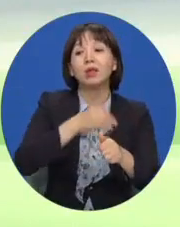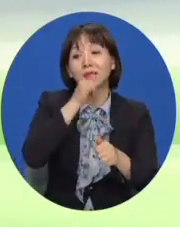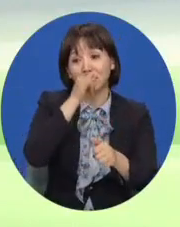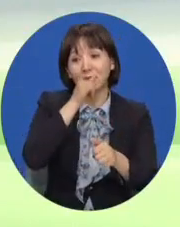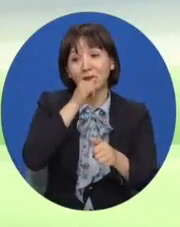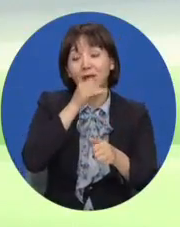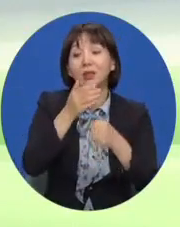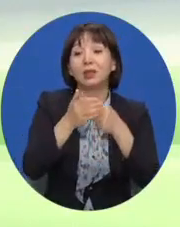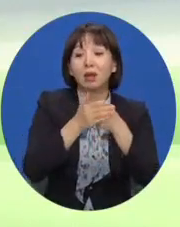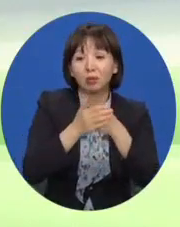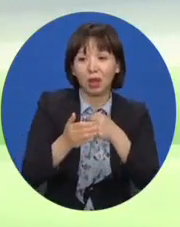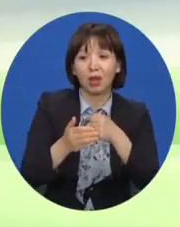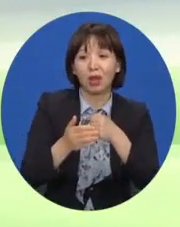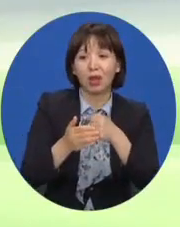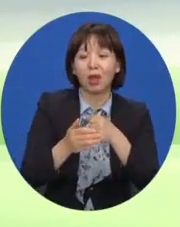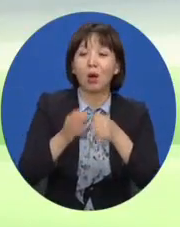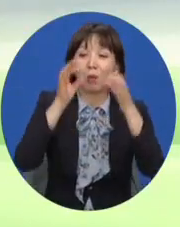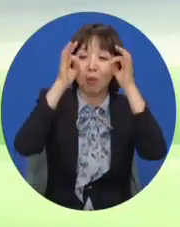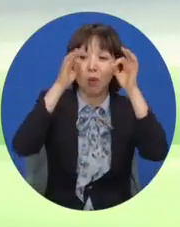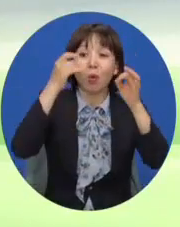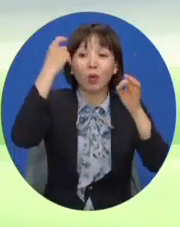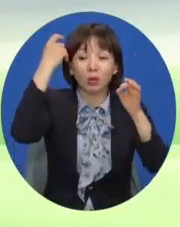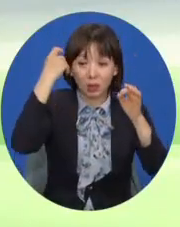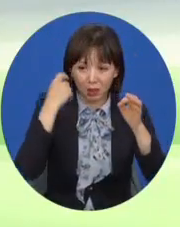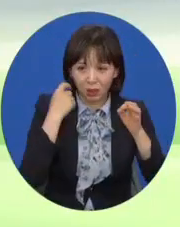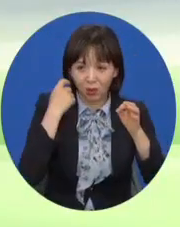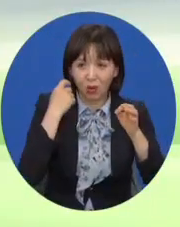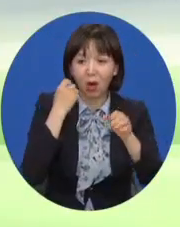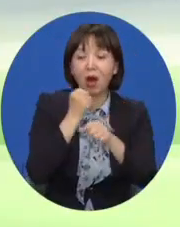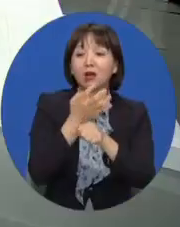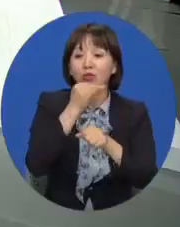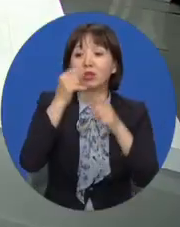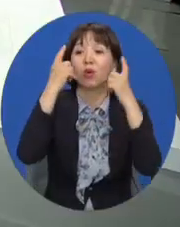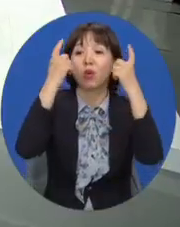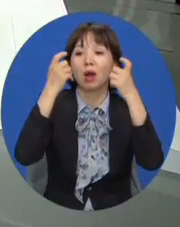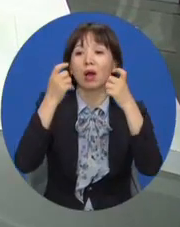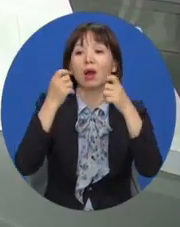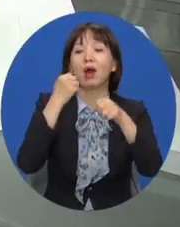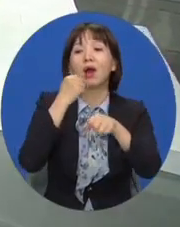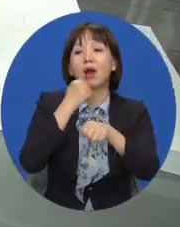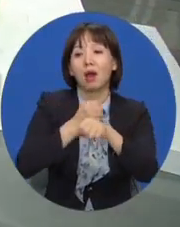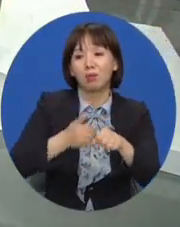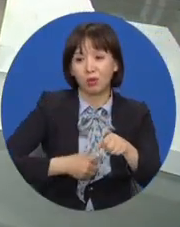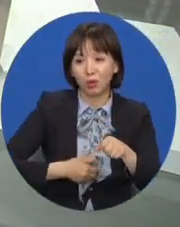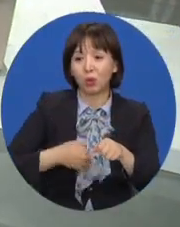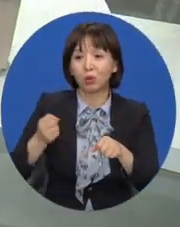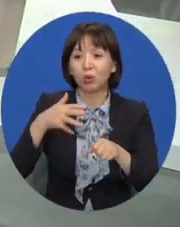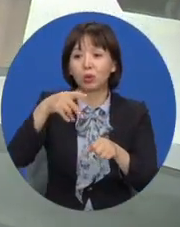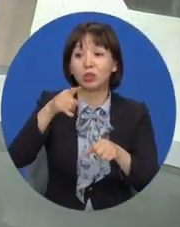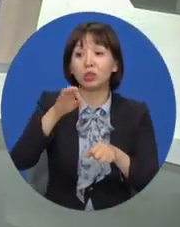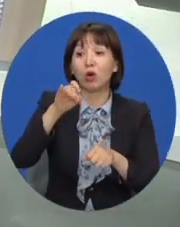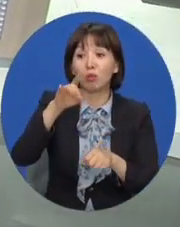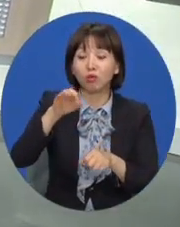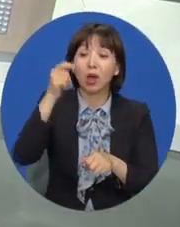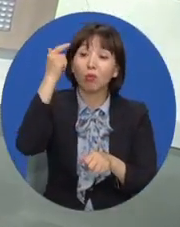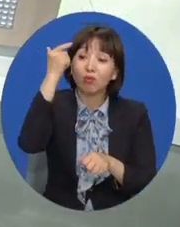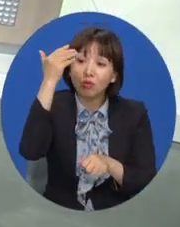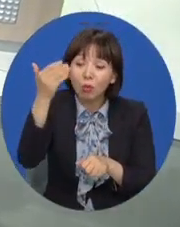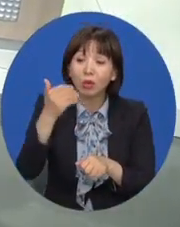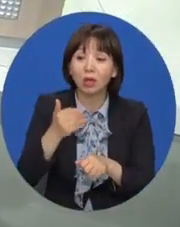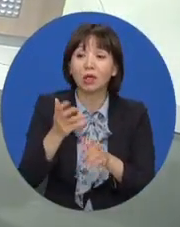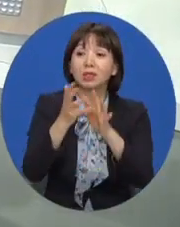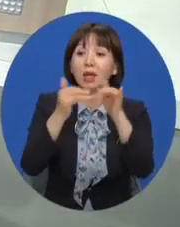하드보다는 소프트웨어로 이제 보고 느끼고 신기 있는 이런 그 관광을 해야겠다. 저 일전에 청풍에 가서 물어보니까 청풍 면밀들